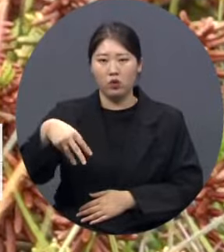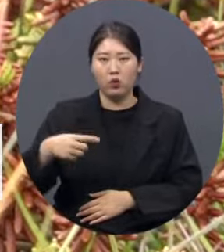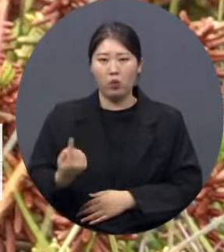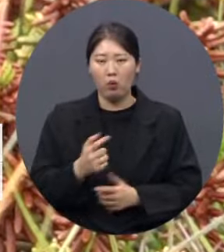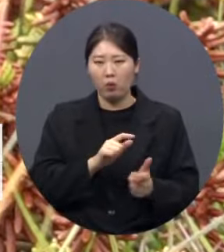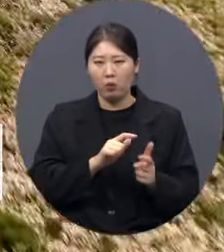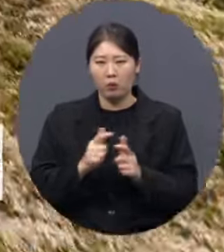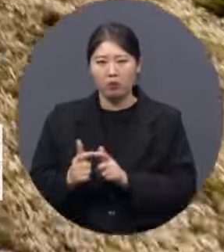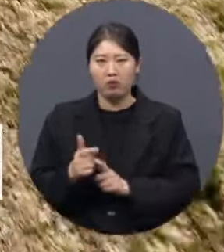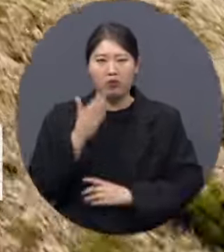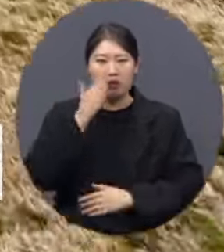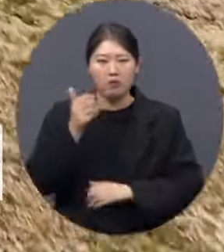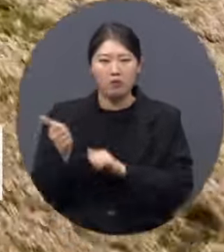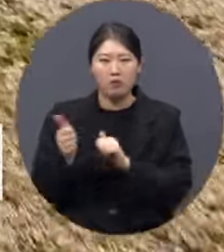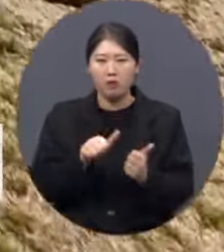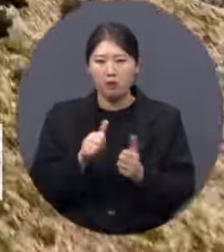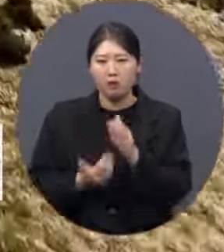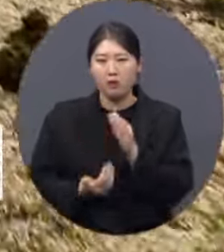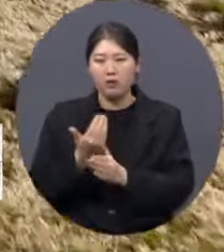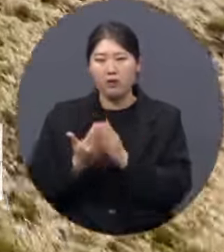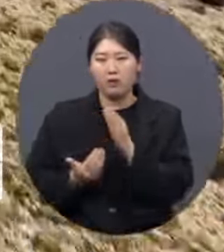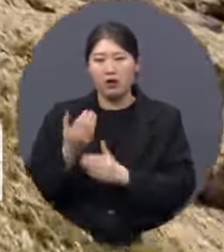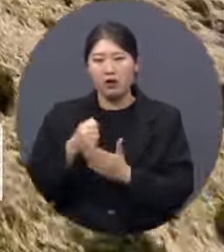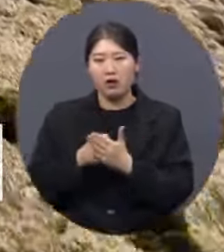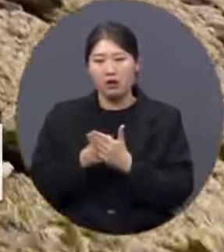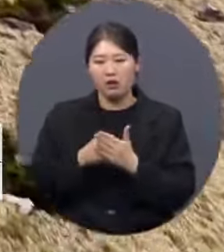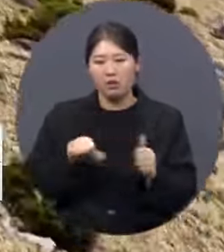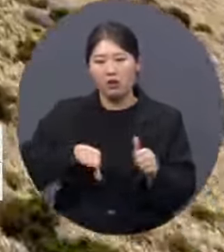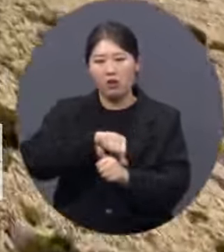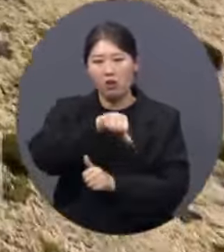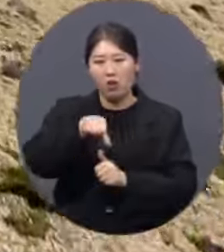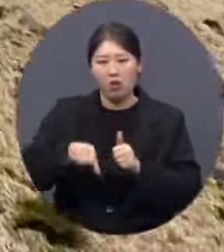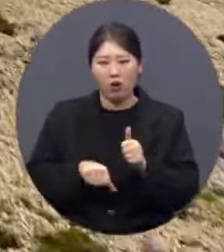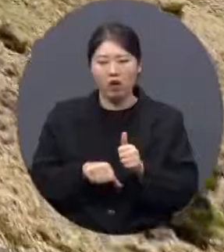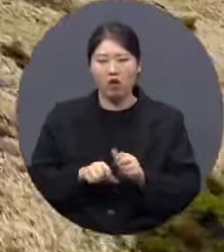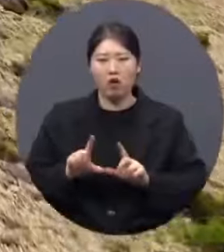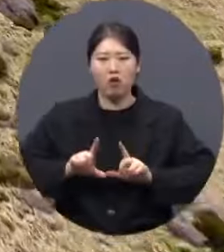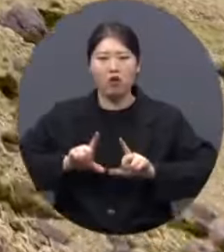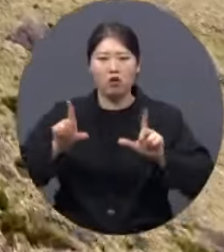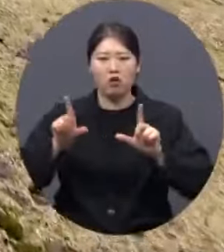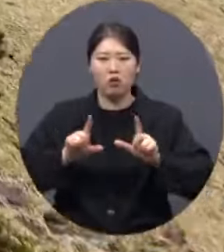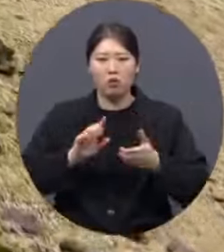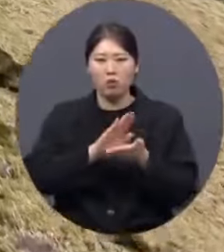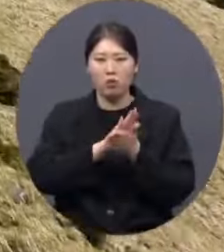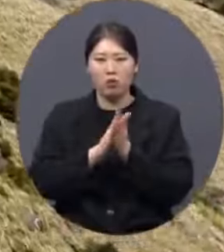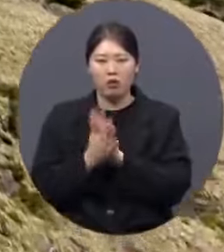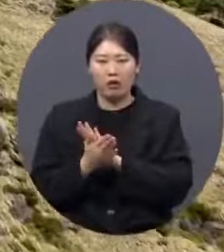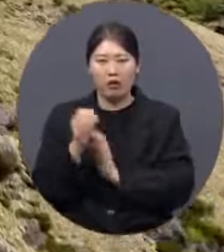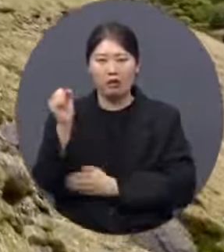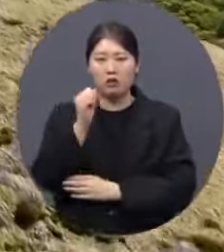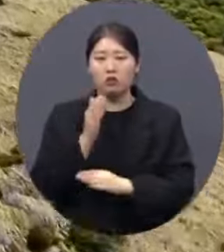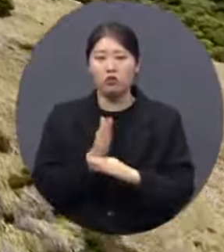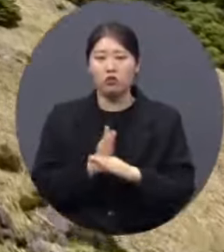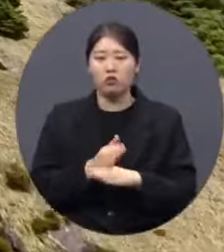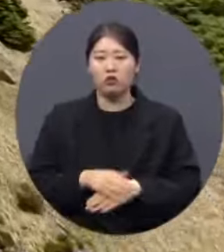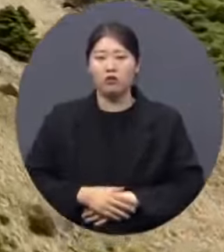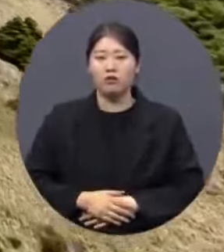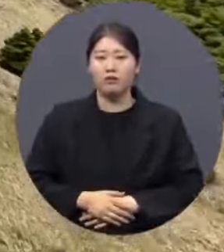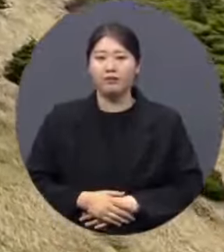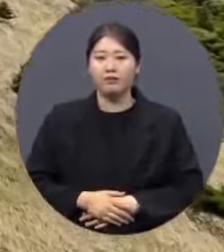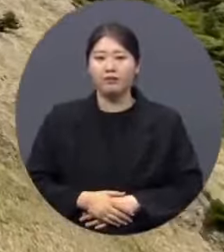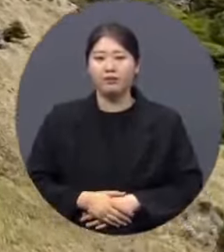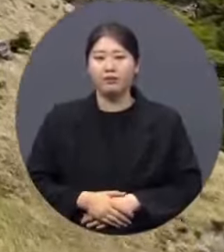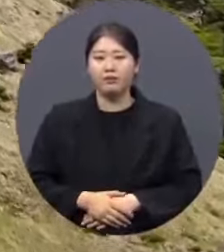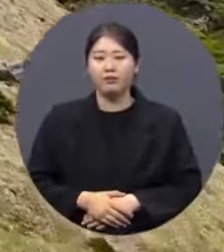죽는 현상이 발생하면서 자연생태계의 보고인 한라산도 기후 변화에 흔들리고 있습니다 MBC 뉴스